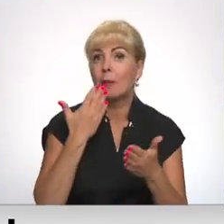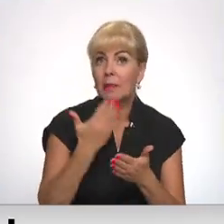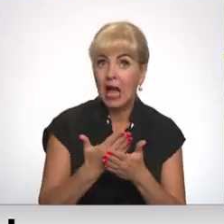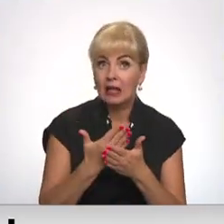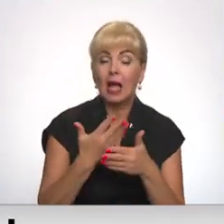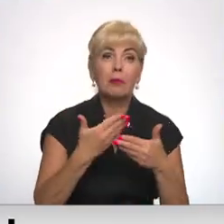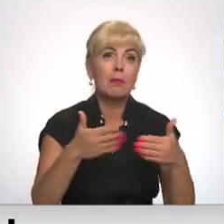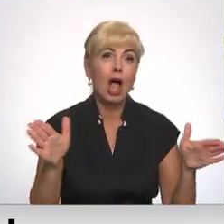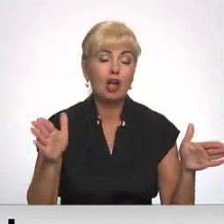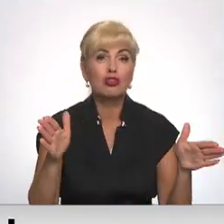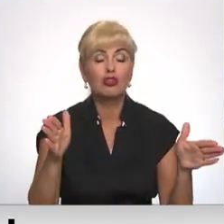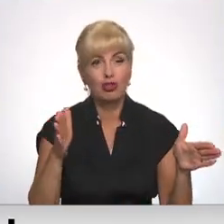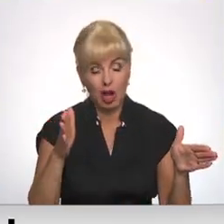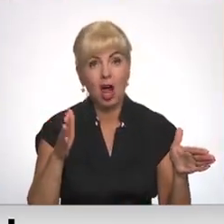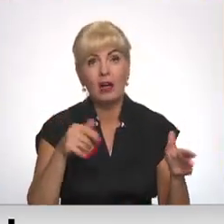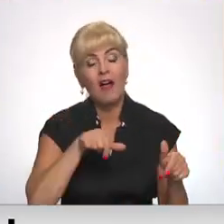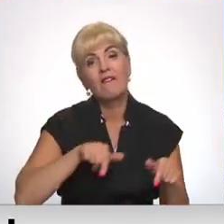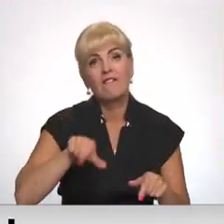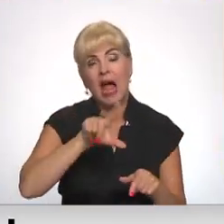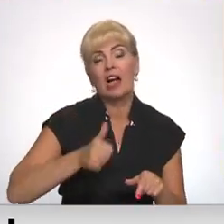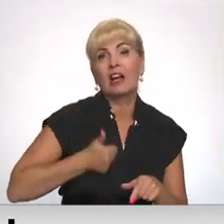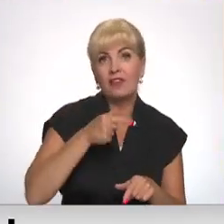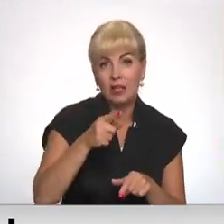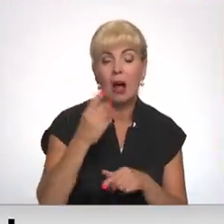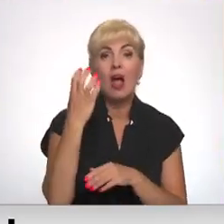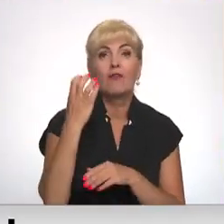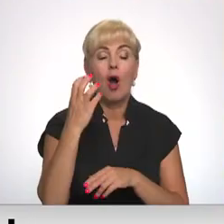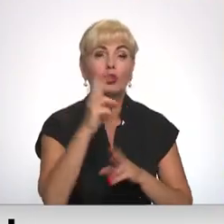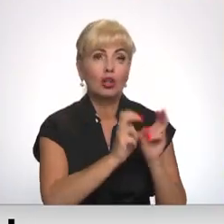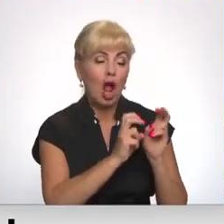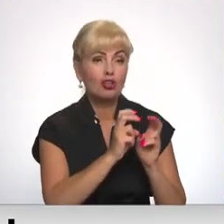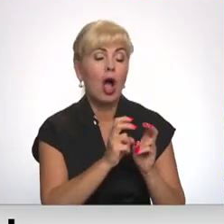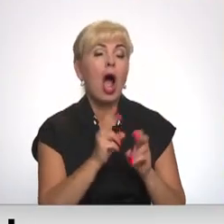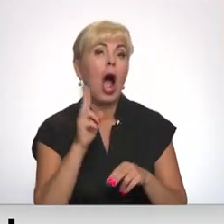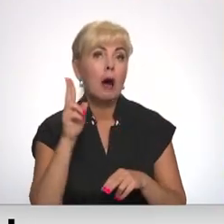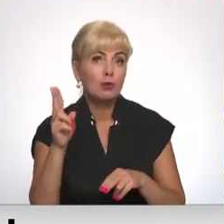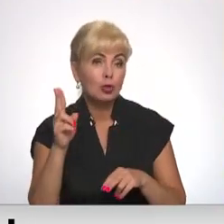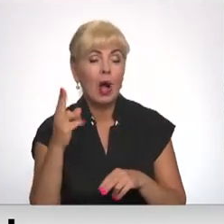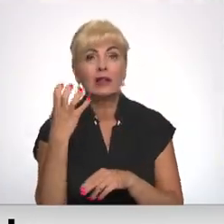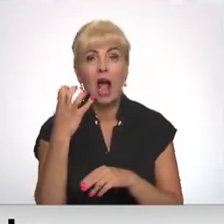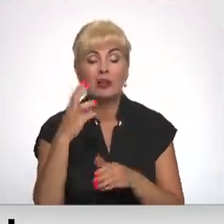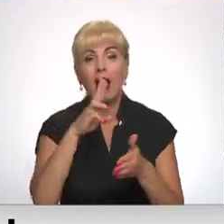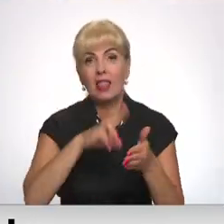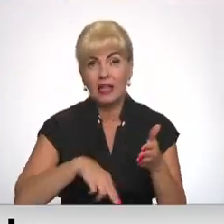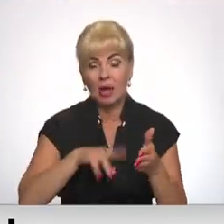iespējas plašāks pretendentu loks. Fotoradaru ražotājs direkcijai ir apsolījis, ka radaru lietošanas